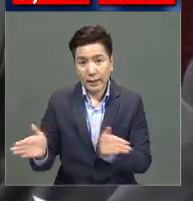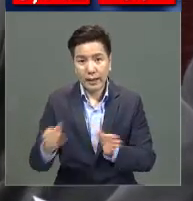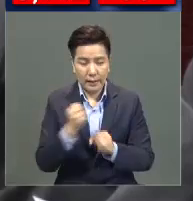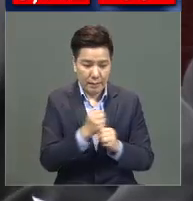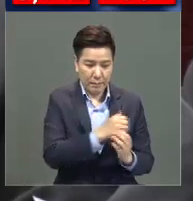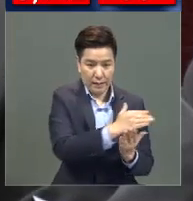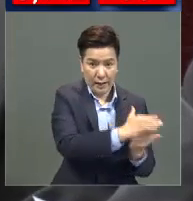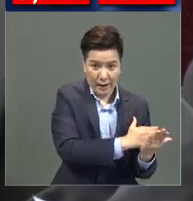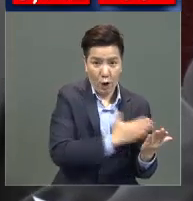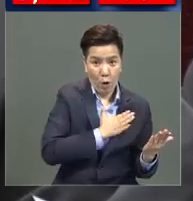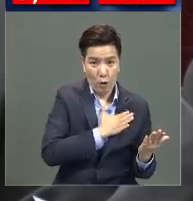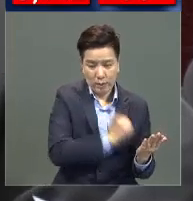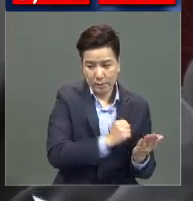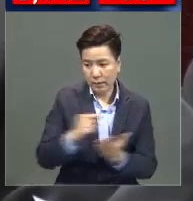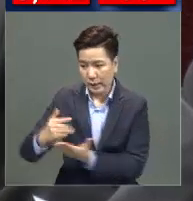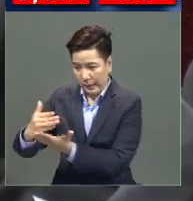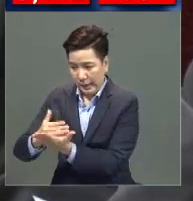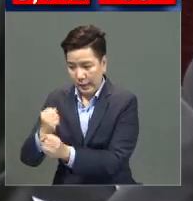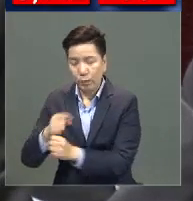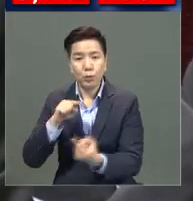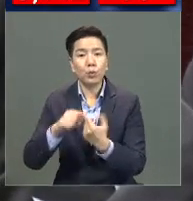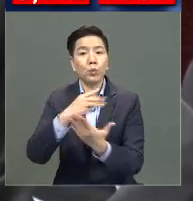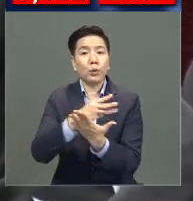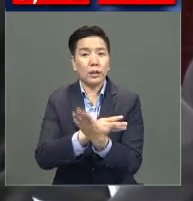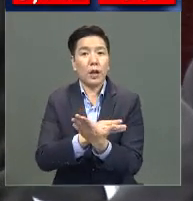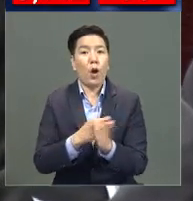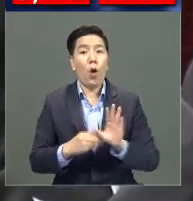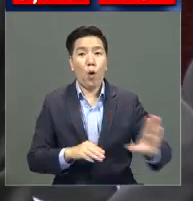รีพอร์ตทำรายงานเกี่ยวกับลงความเห็นทางวิชาการของ